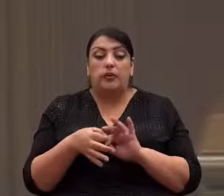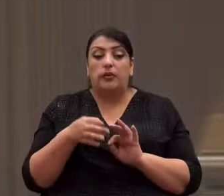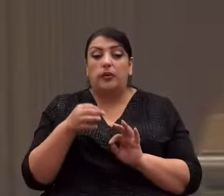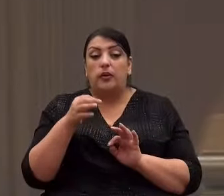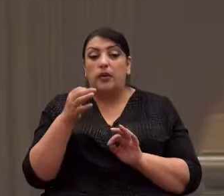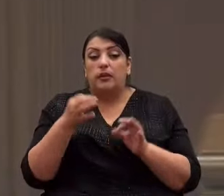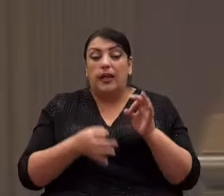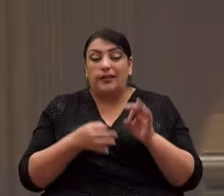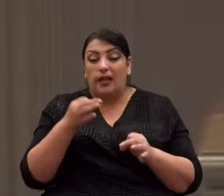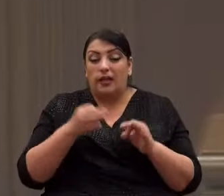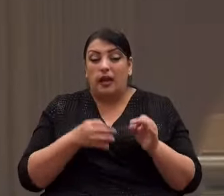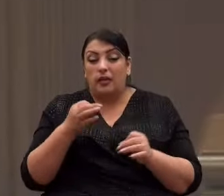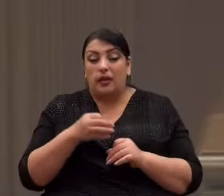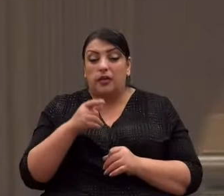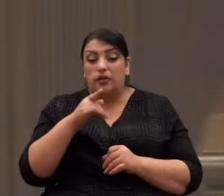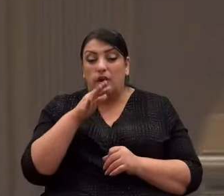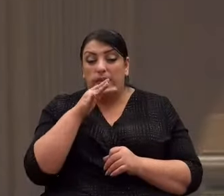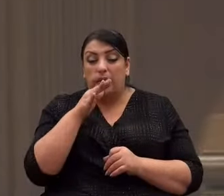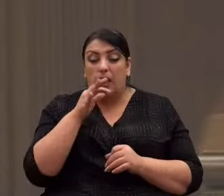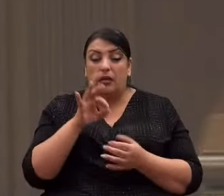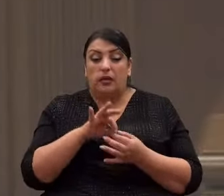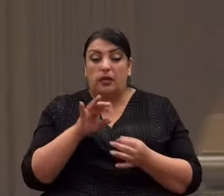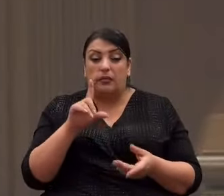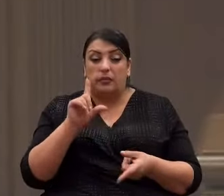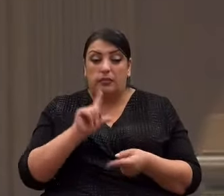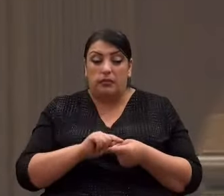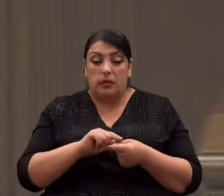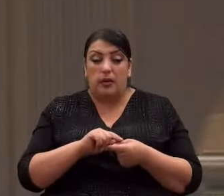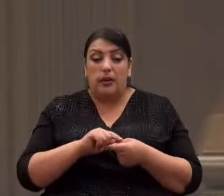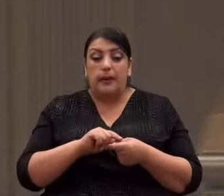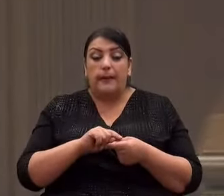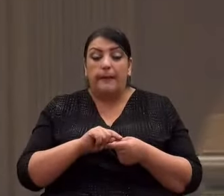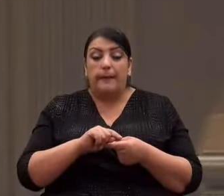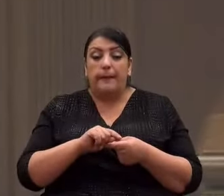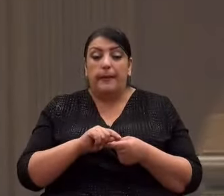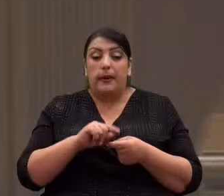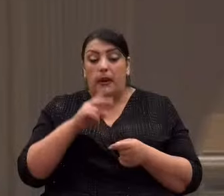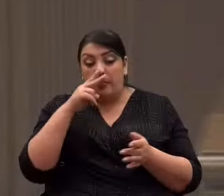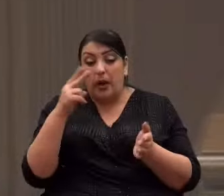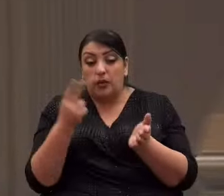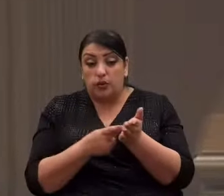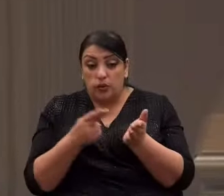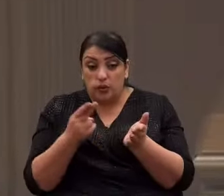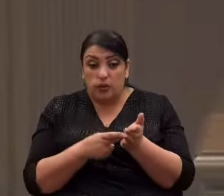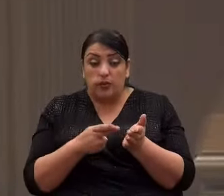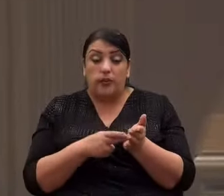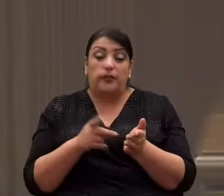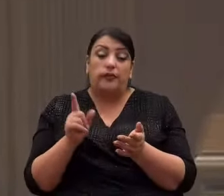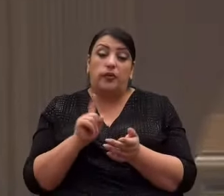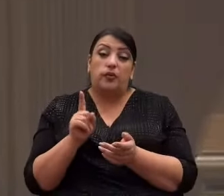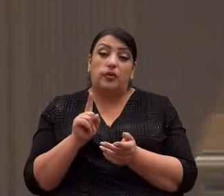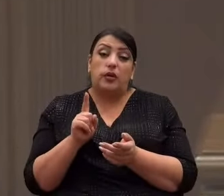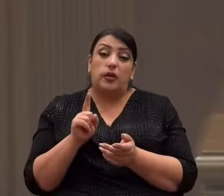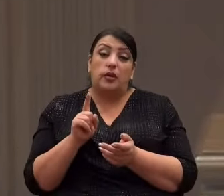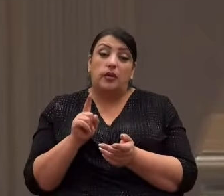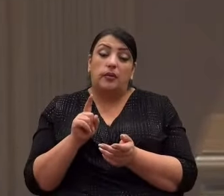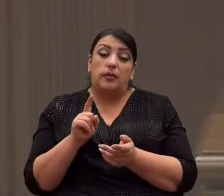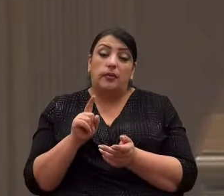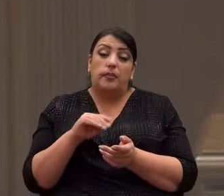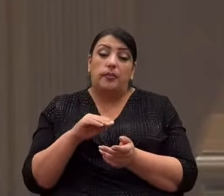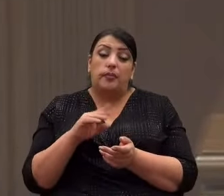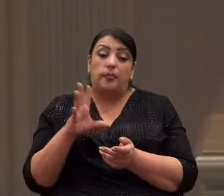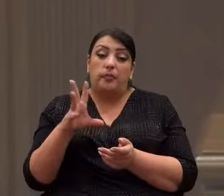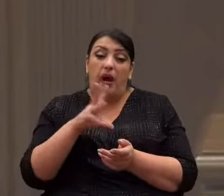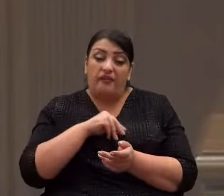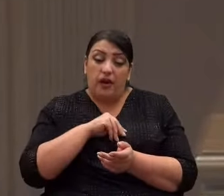դատարան ուղարկելու դեպքում կկատարվեր։ Այսինքն քննությամբ ձեռք են բերվում ապացույցներ, որոնք իրենց համակցությամբ բավարար են